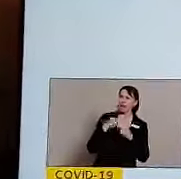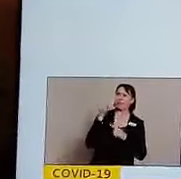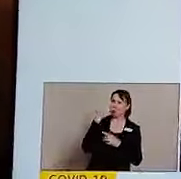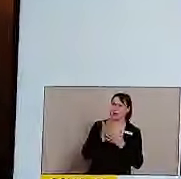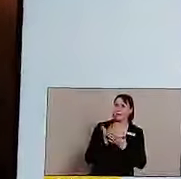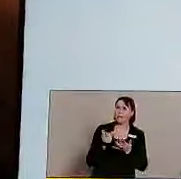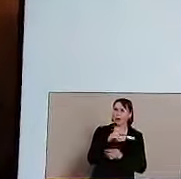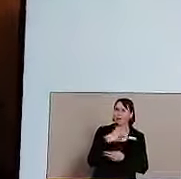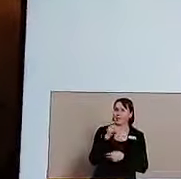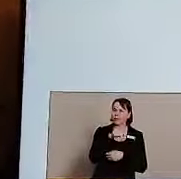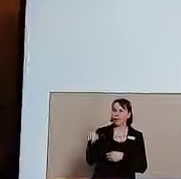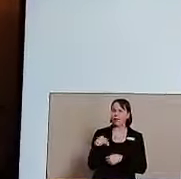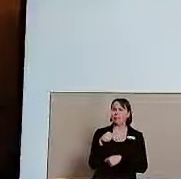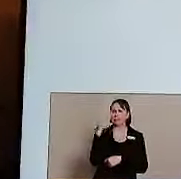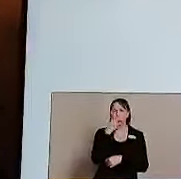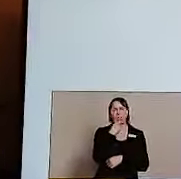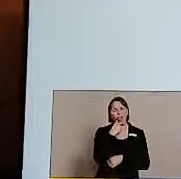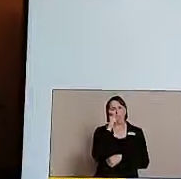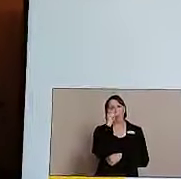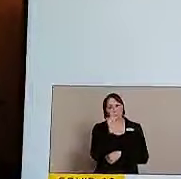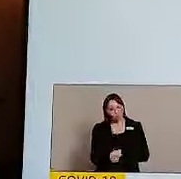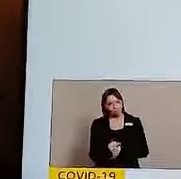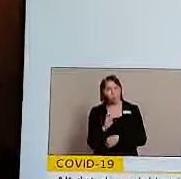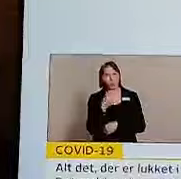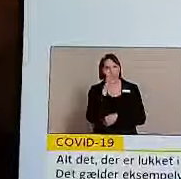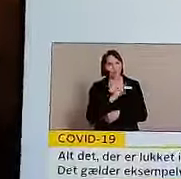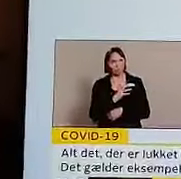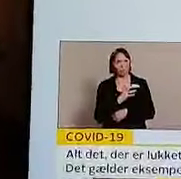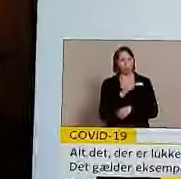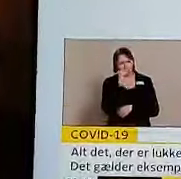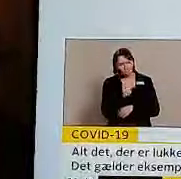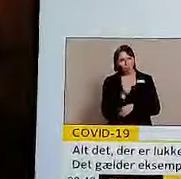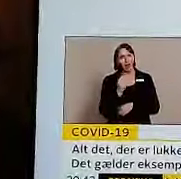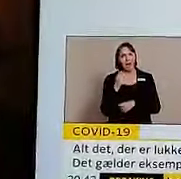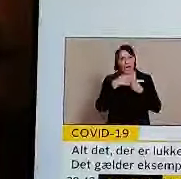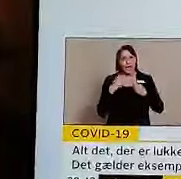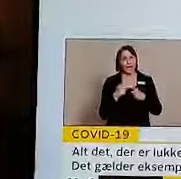يعني الصحفيون يعني يوجهون أسئلة وهي تجيب على أسئلتهم.